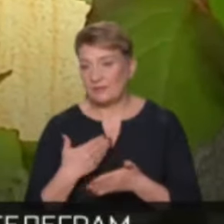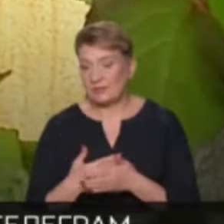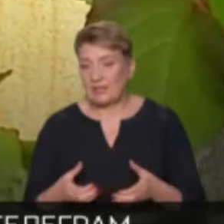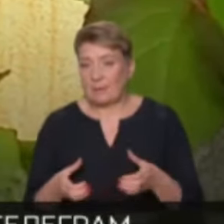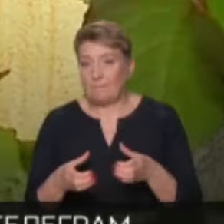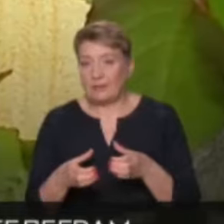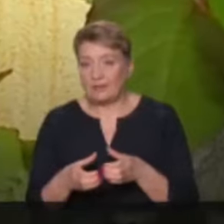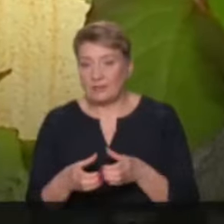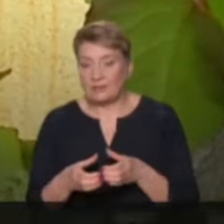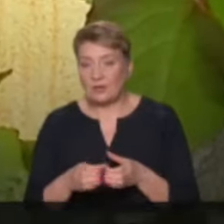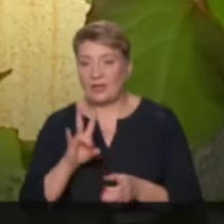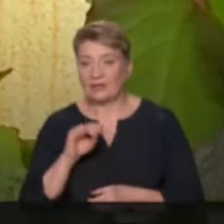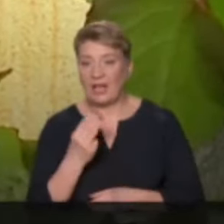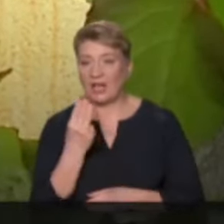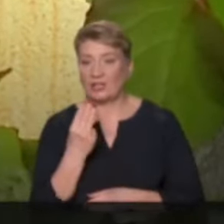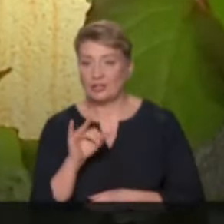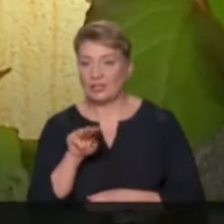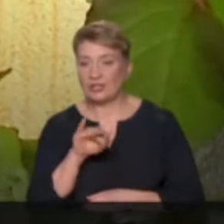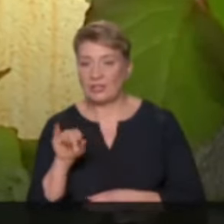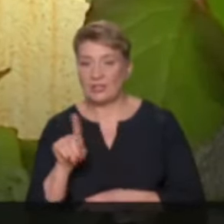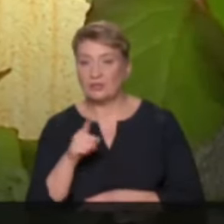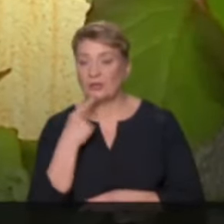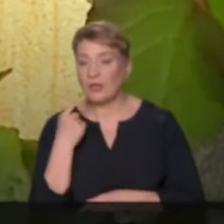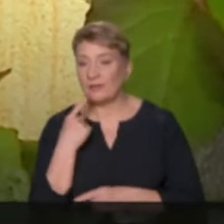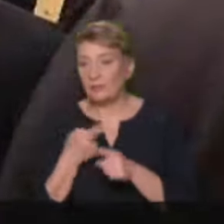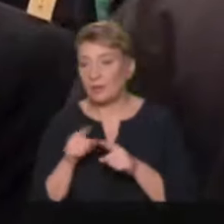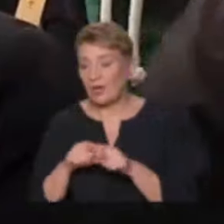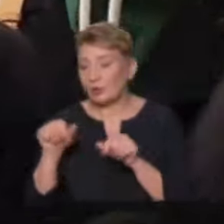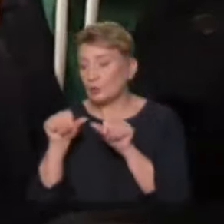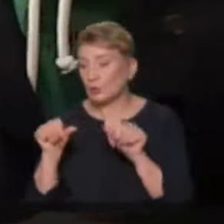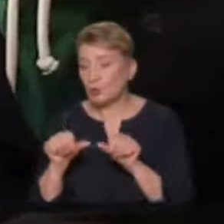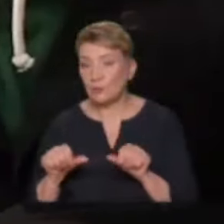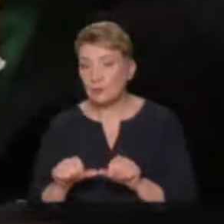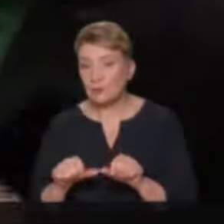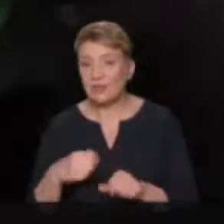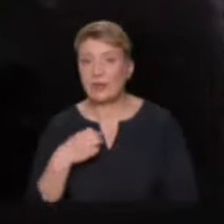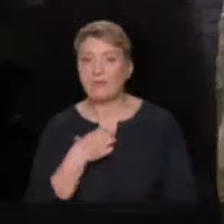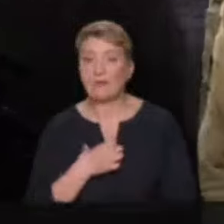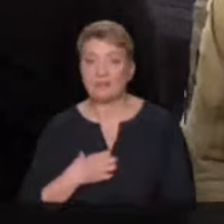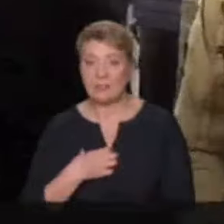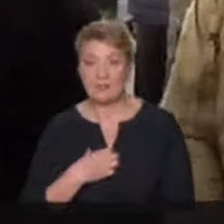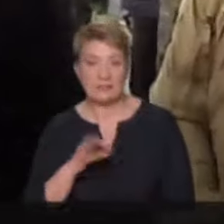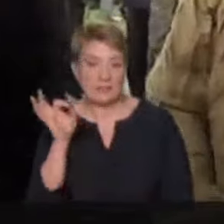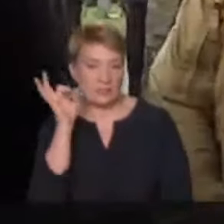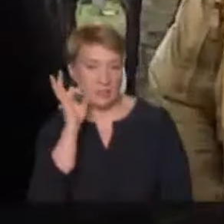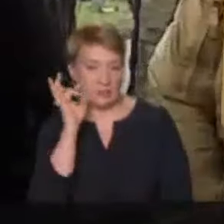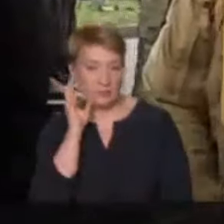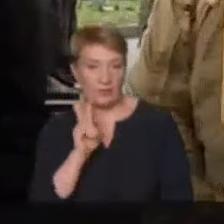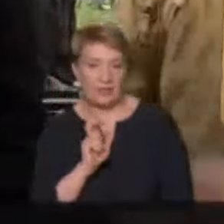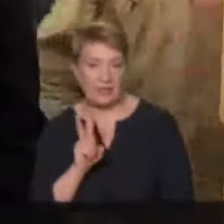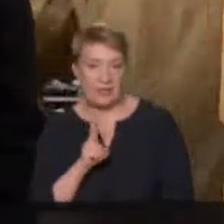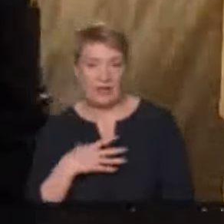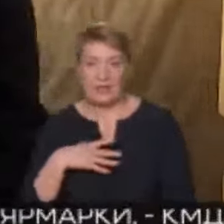на щиті, що він говорить про ось цю скульптуру і про важливість вшановувати як